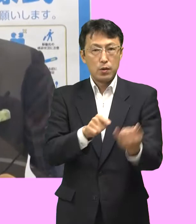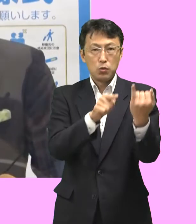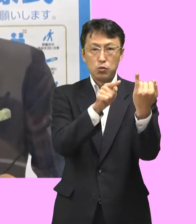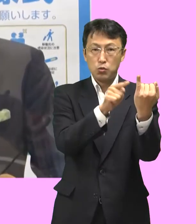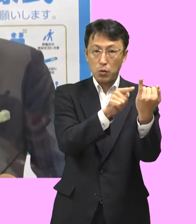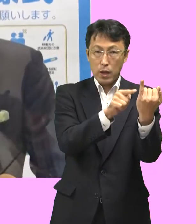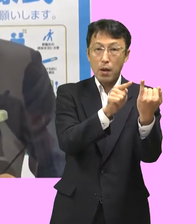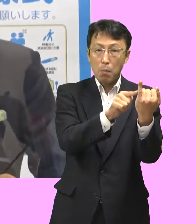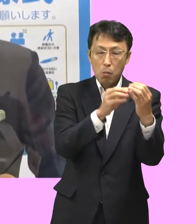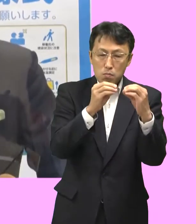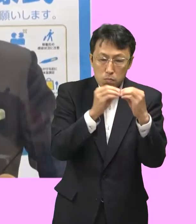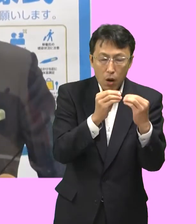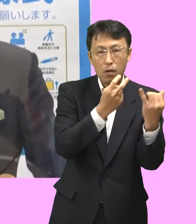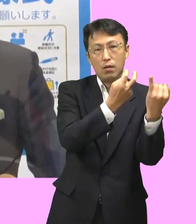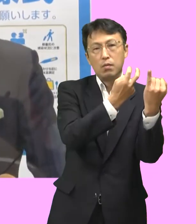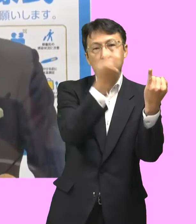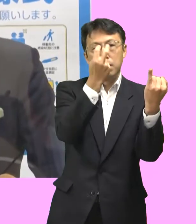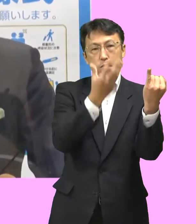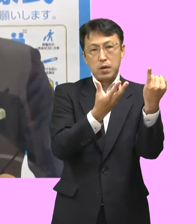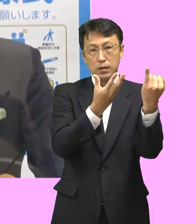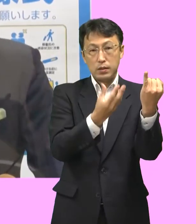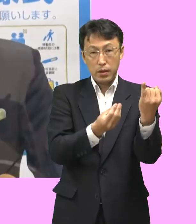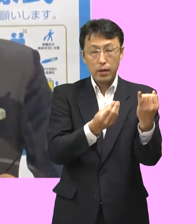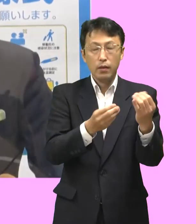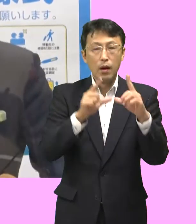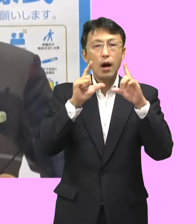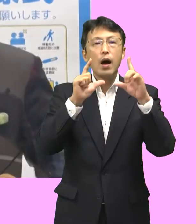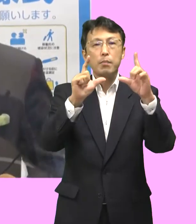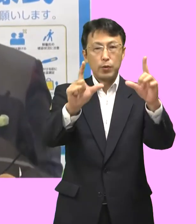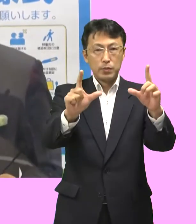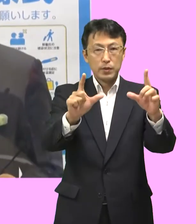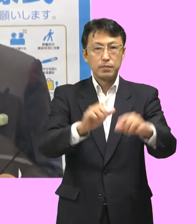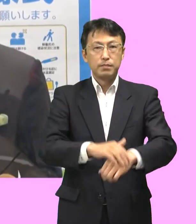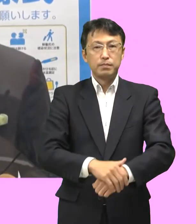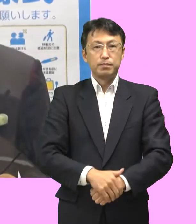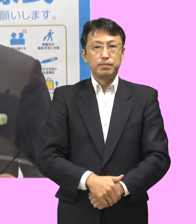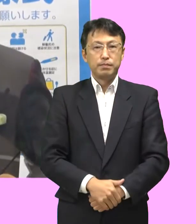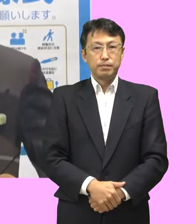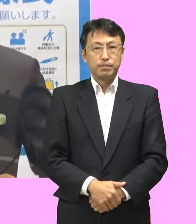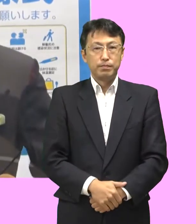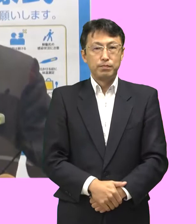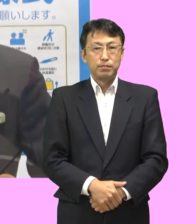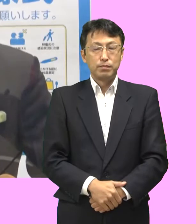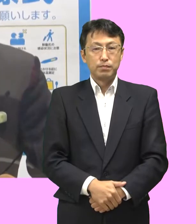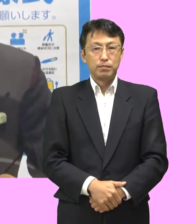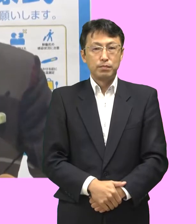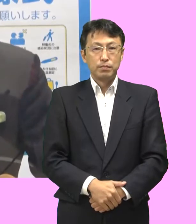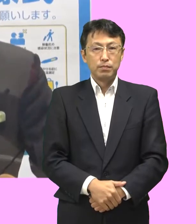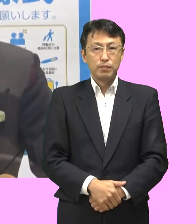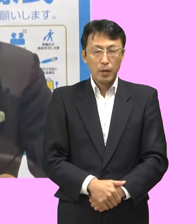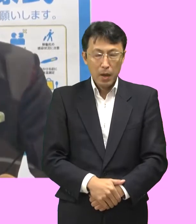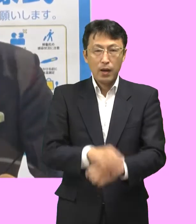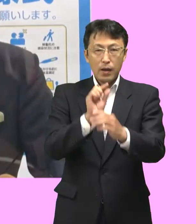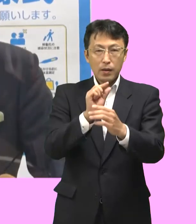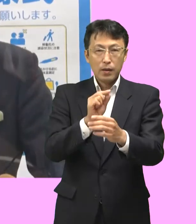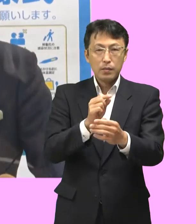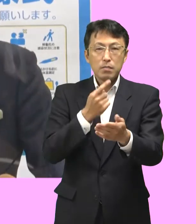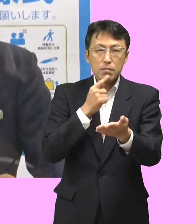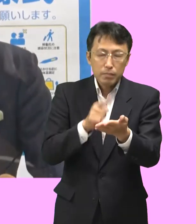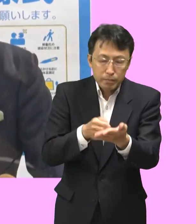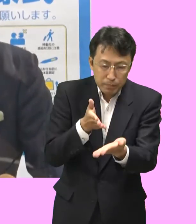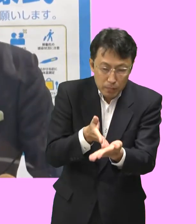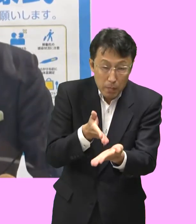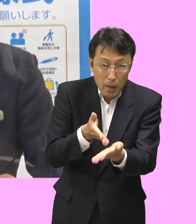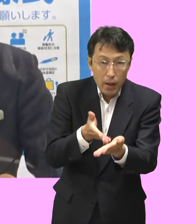ので、発表させていただきます。で、まずざっとご説明します